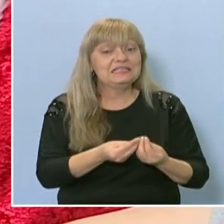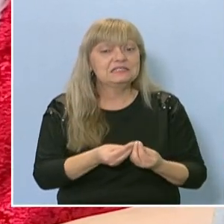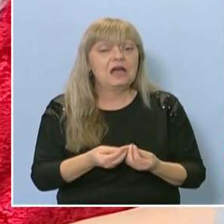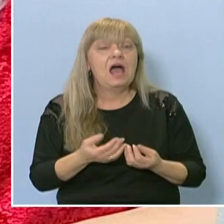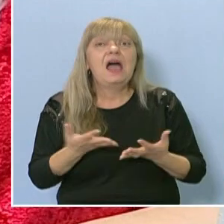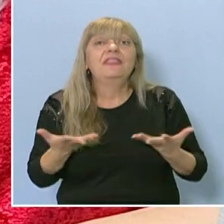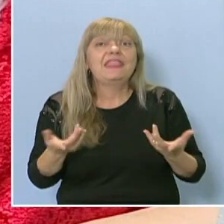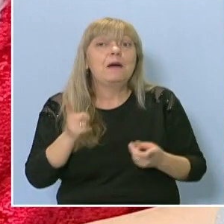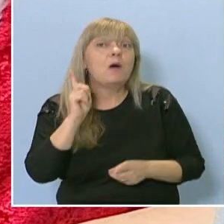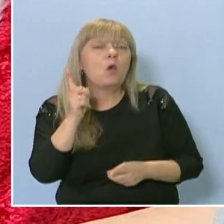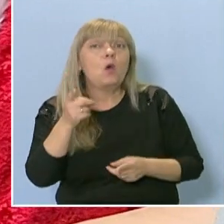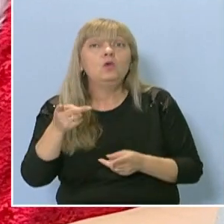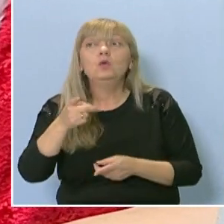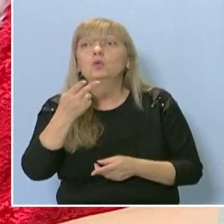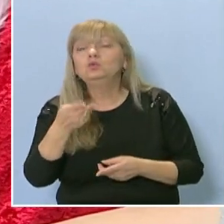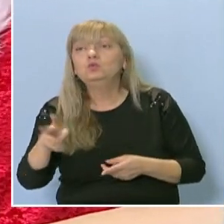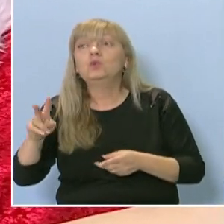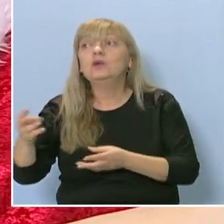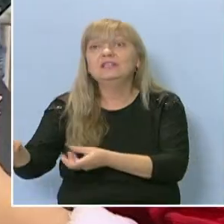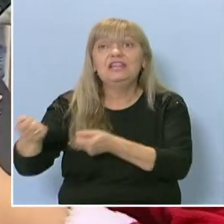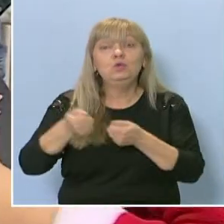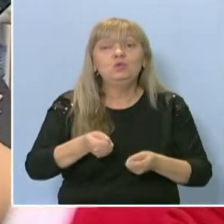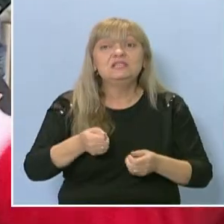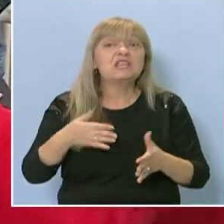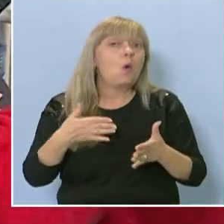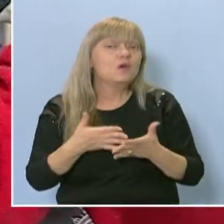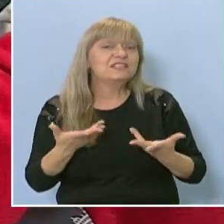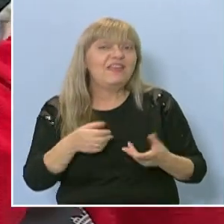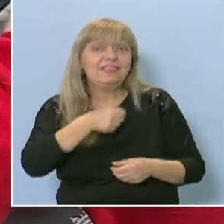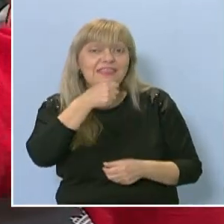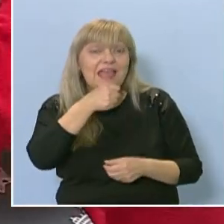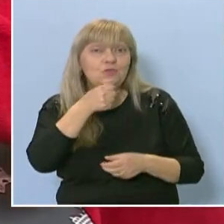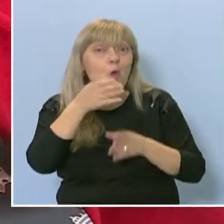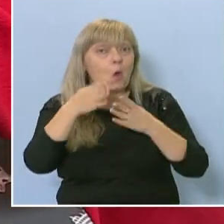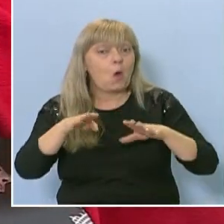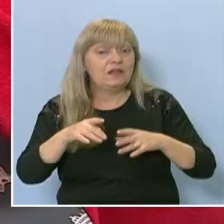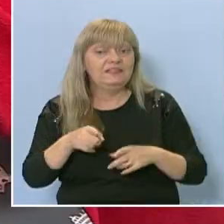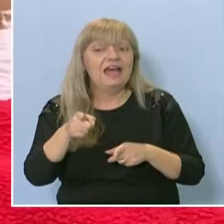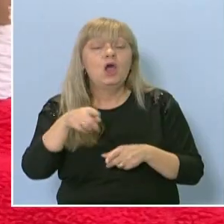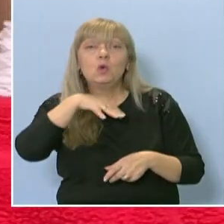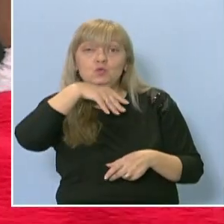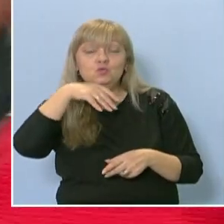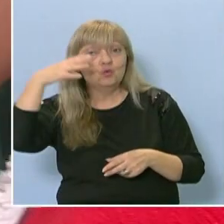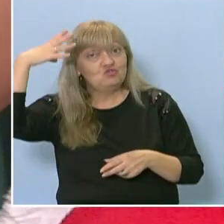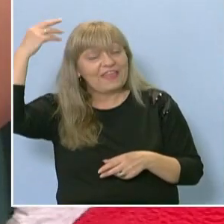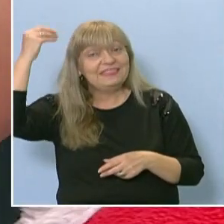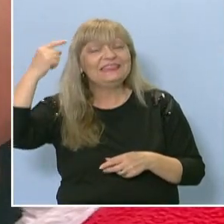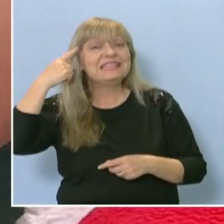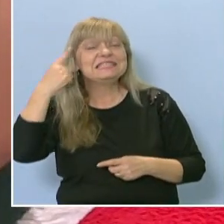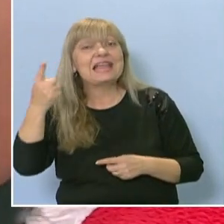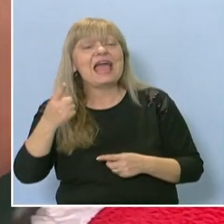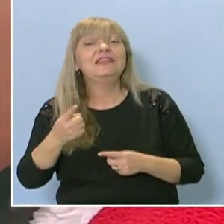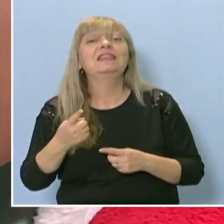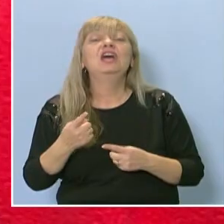кой друг да ги донесе, освен дядо Коледа. Джуджетата знаят и друго. Хубаво е да получиш подарък, особено